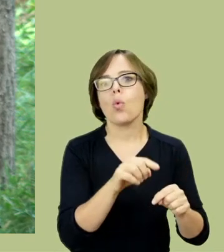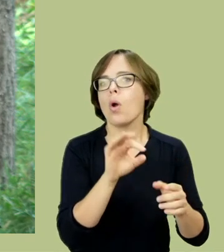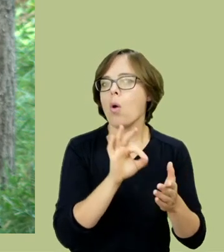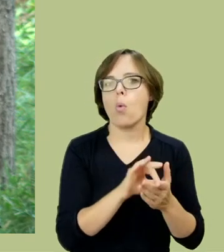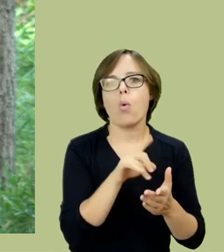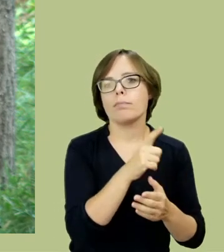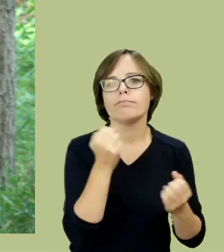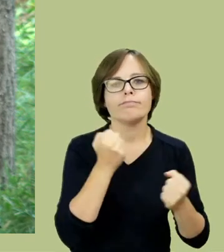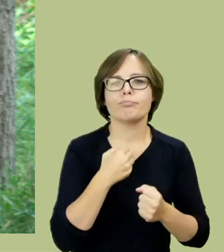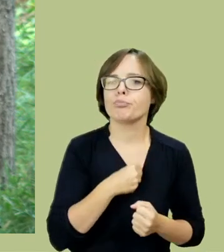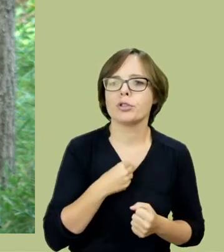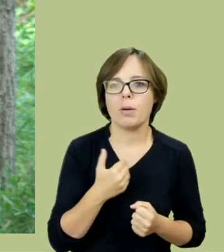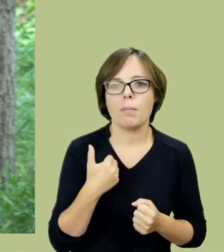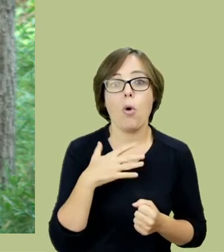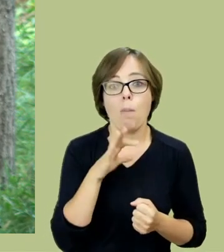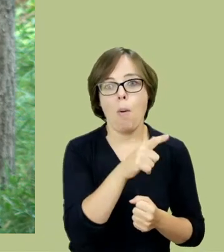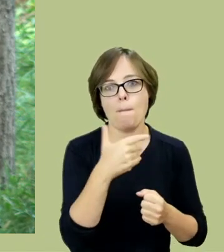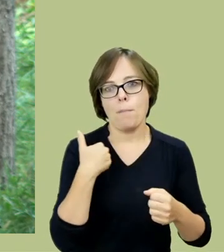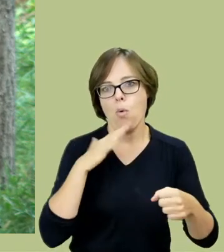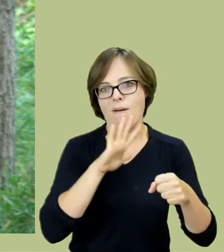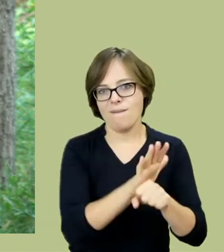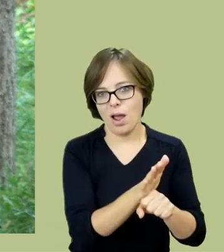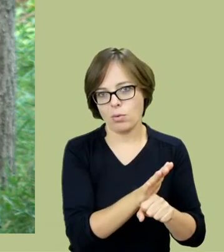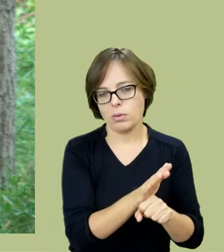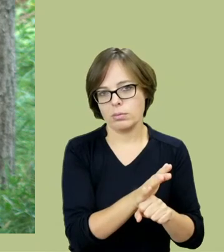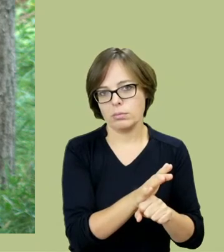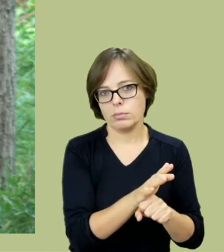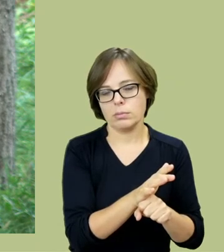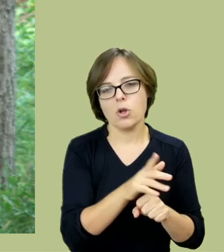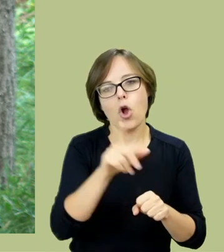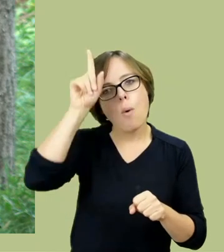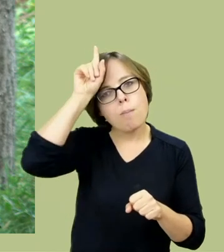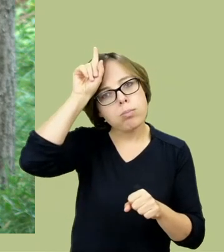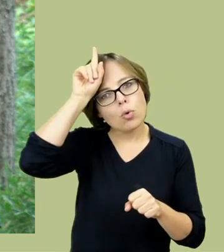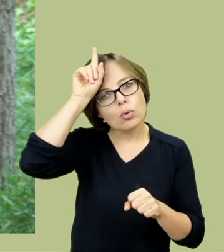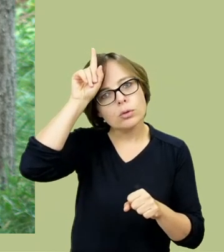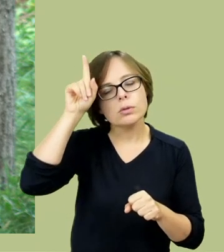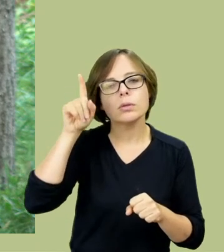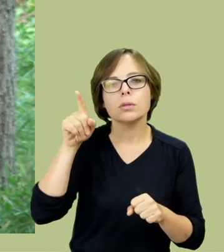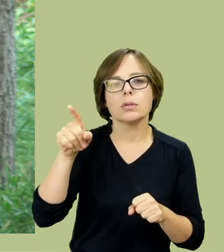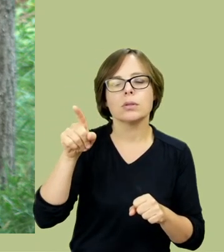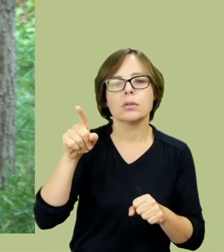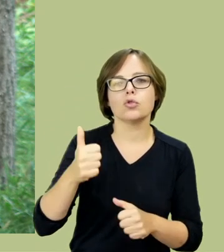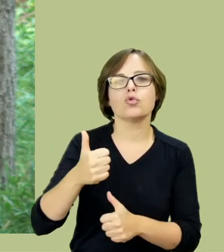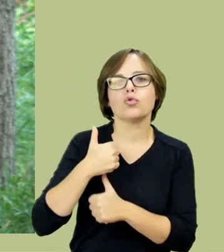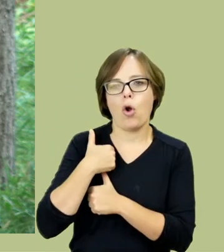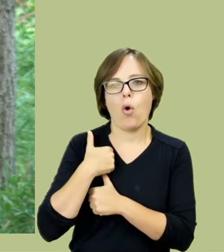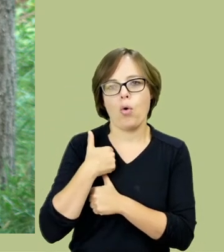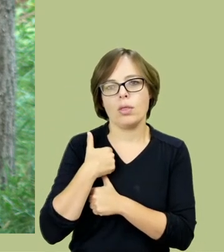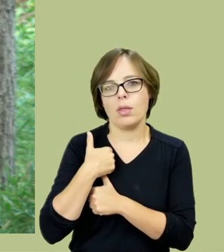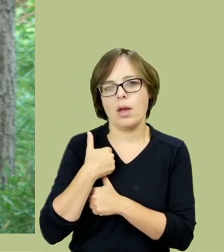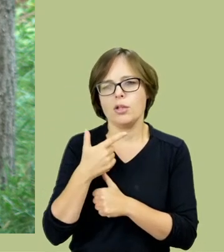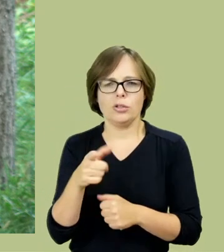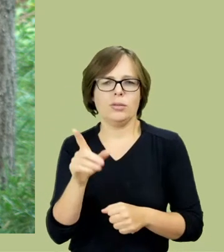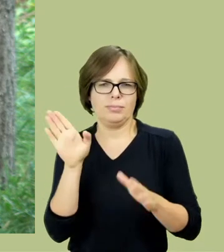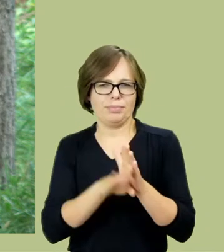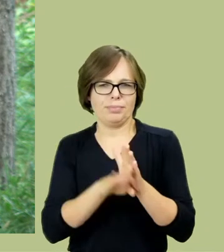bo omal nie została zgwałcona przez pruskiego wtedy żołdaka takiego